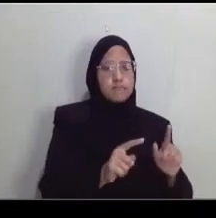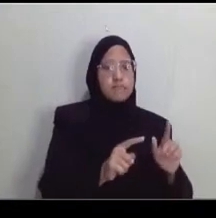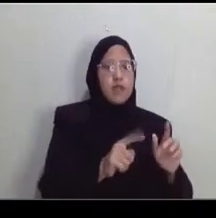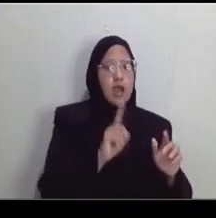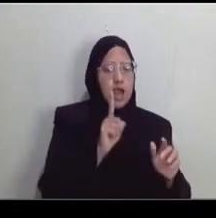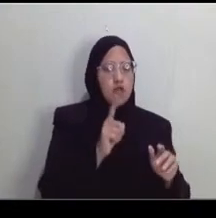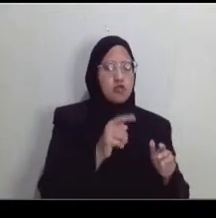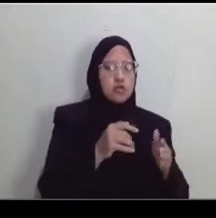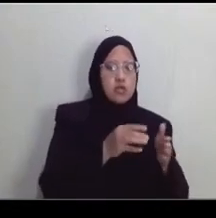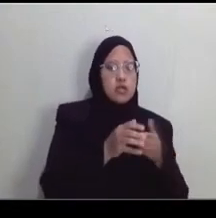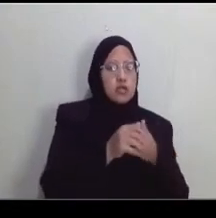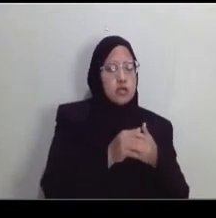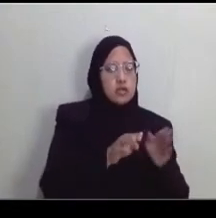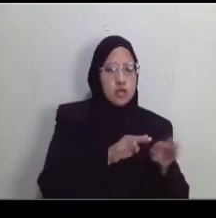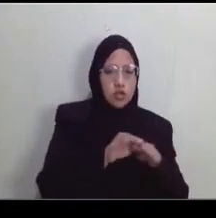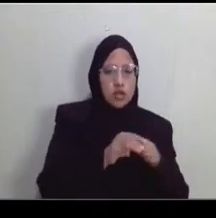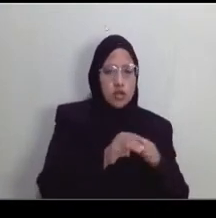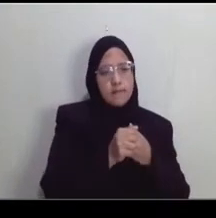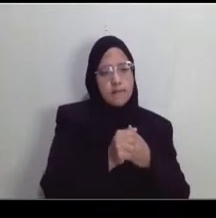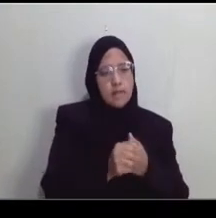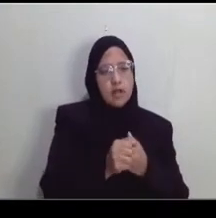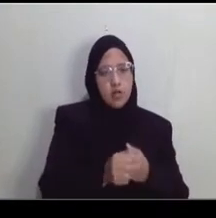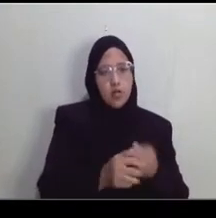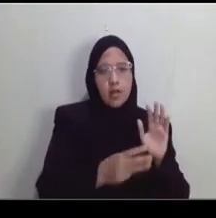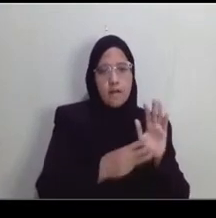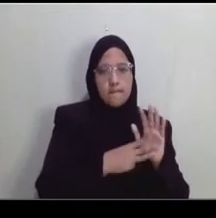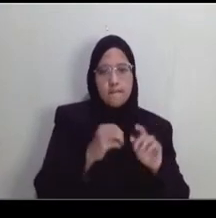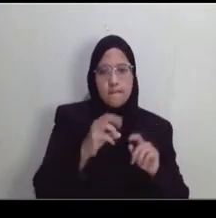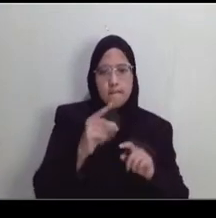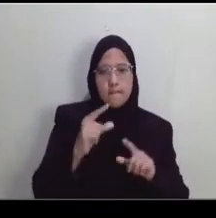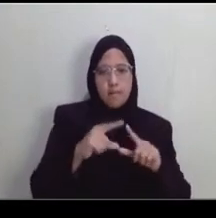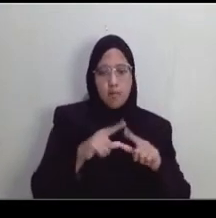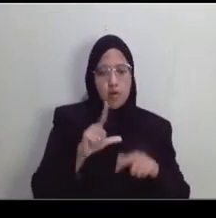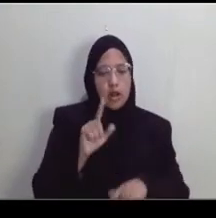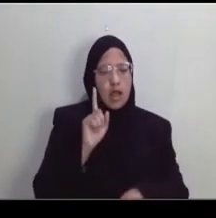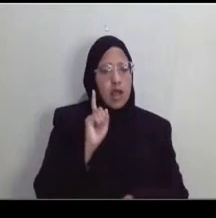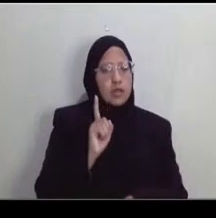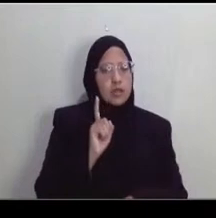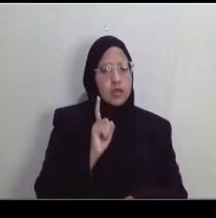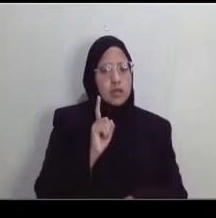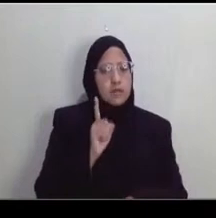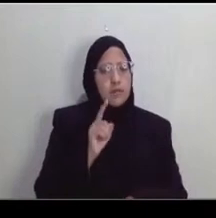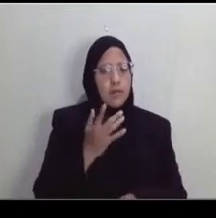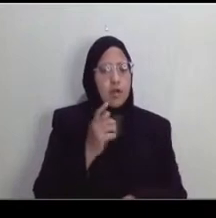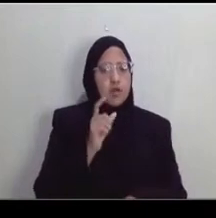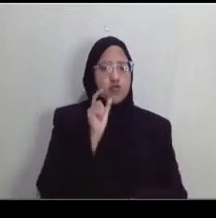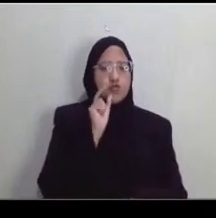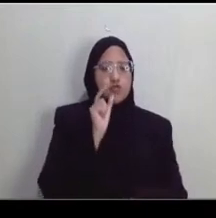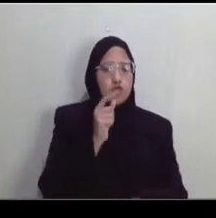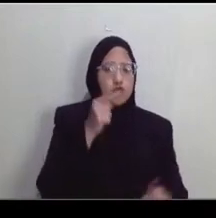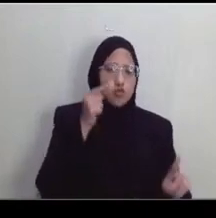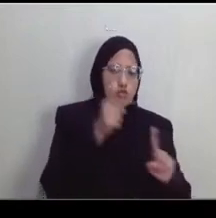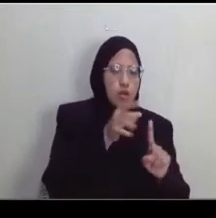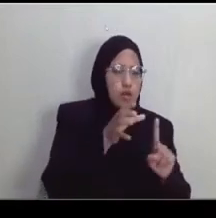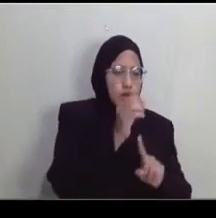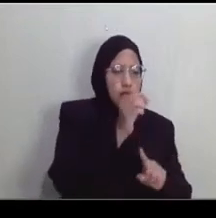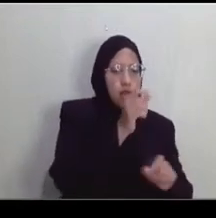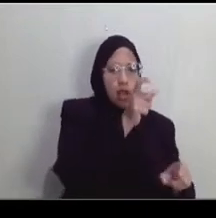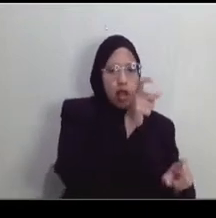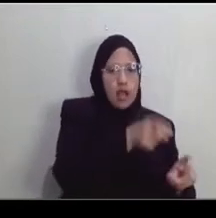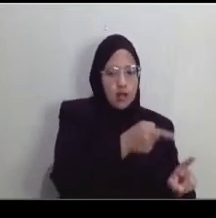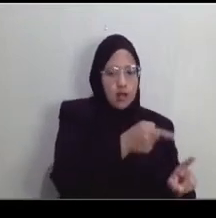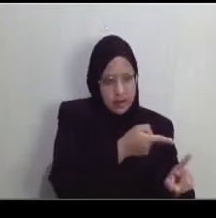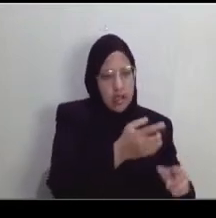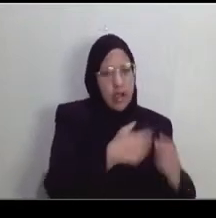moral agar Hakim terlapor tidak menyimpang dan kembali berpegang pada prinsip-prinsip kode